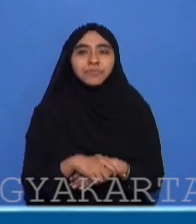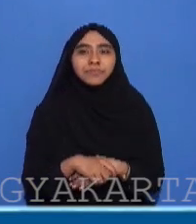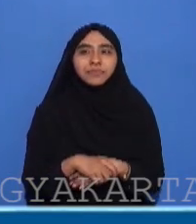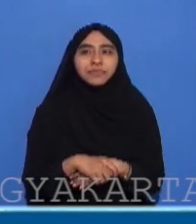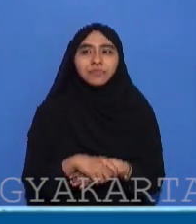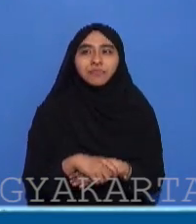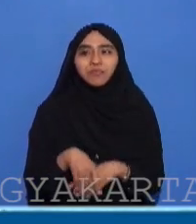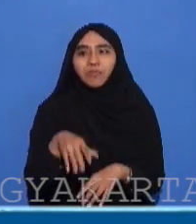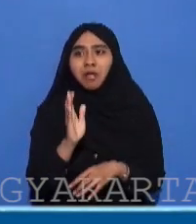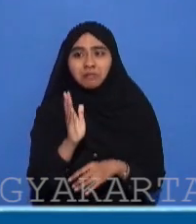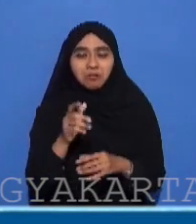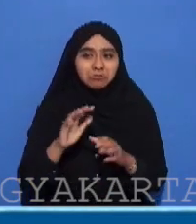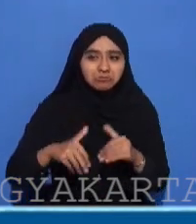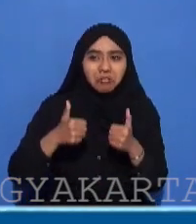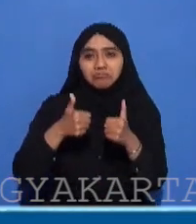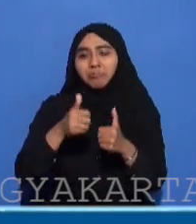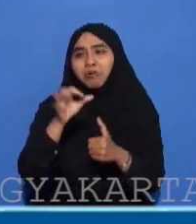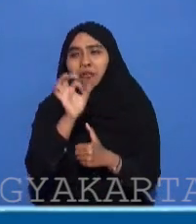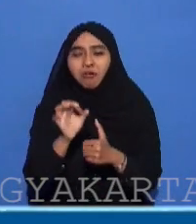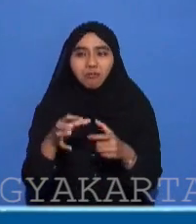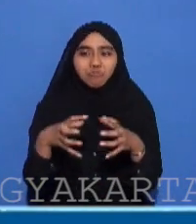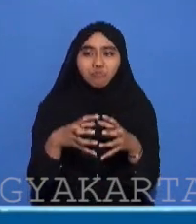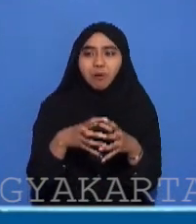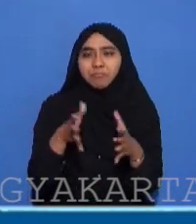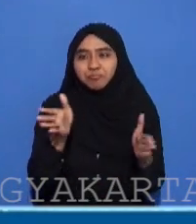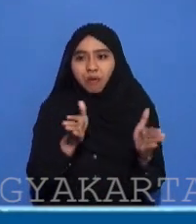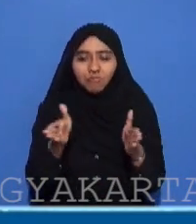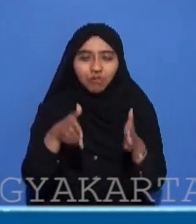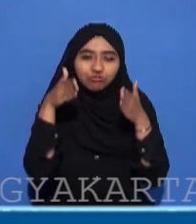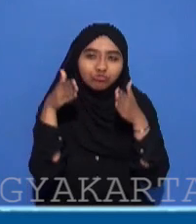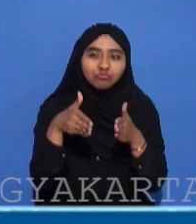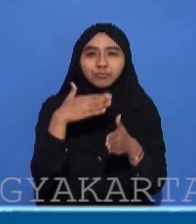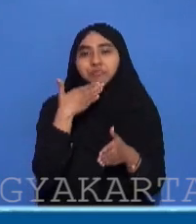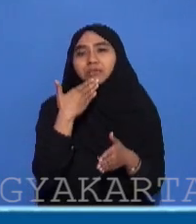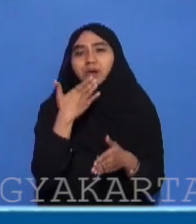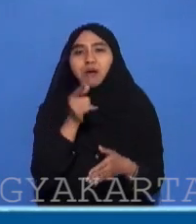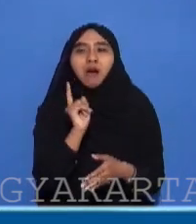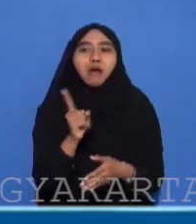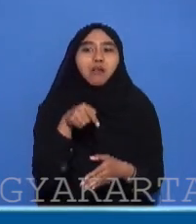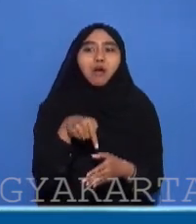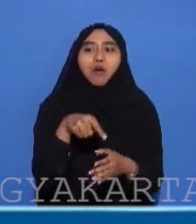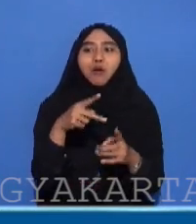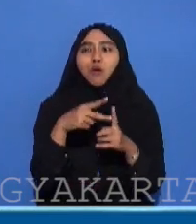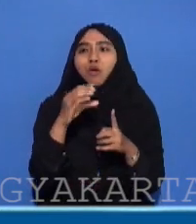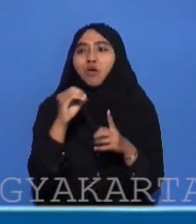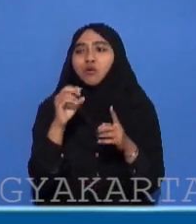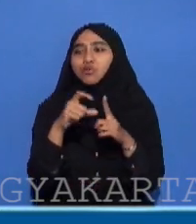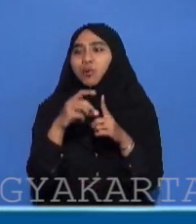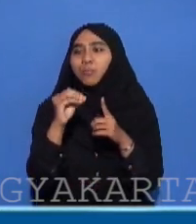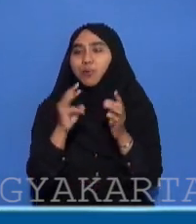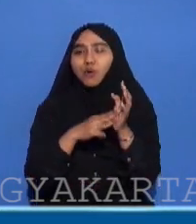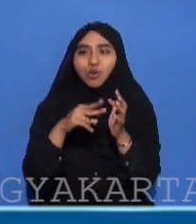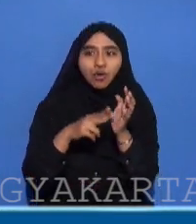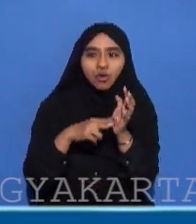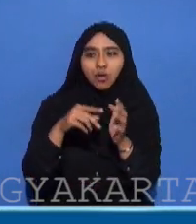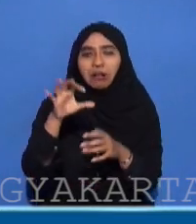mawoh pancen betahkan panglimatan ingkang biru unggan ingin menikung dinamakan setunggalan jenis hormon kelengkeng engkengsa ketipun Koco